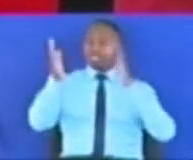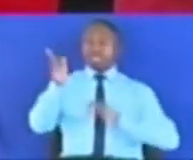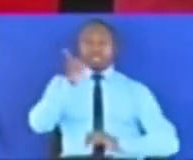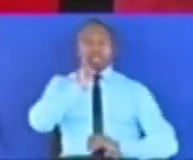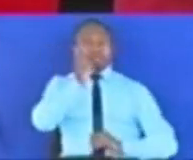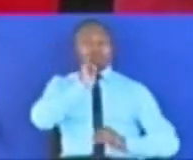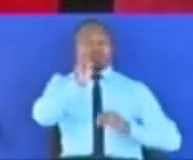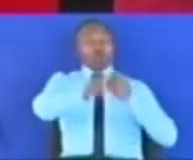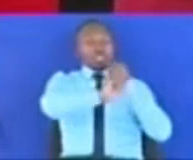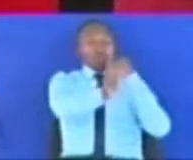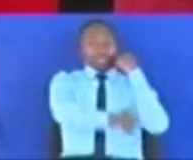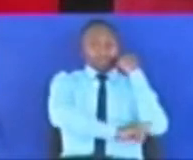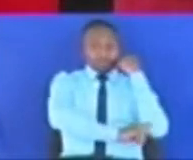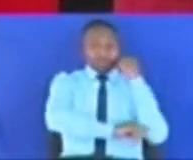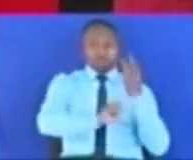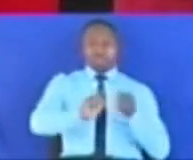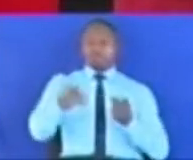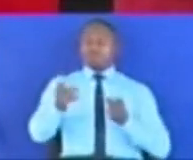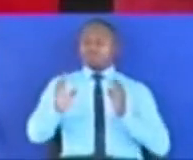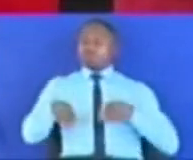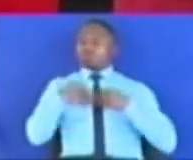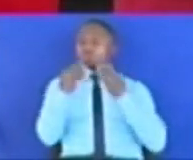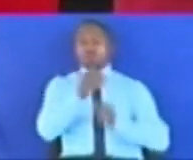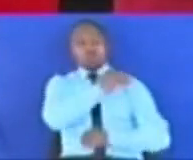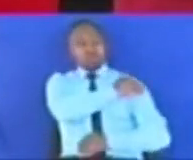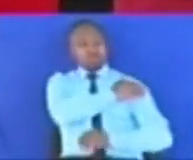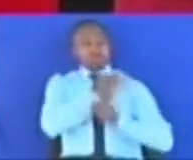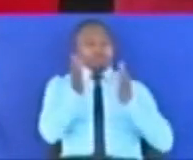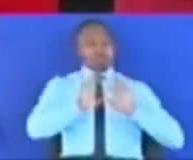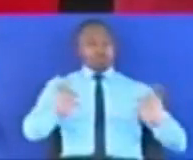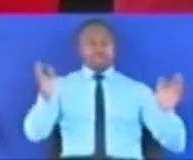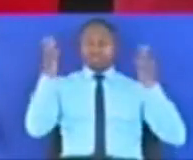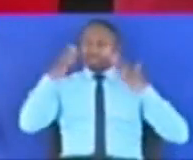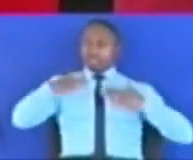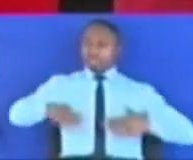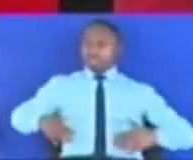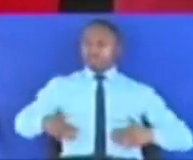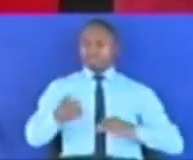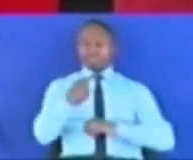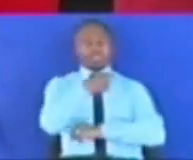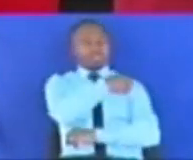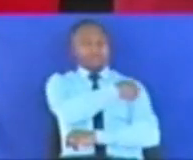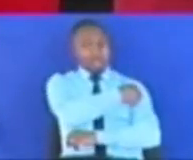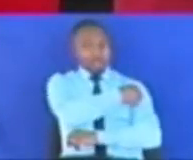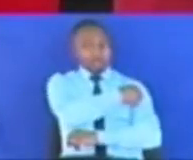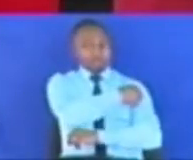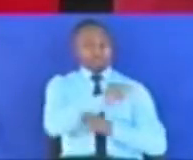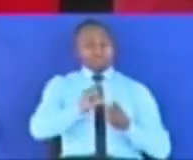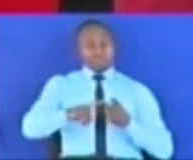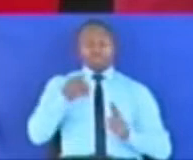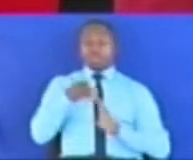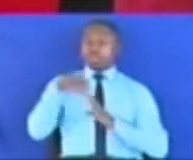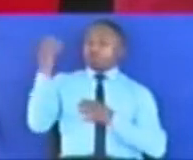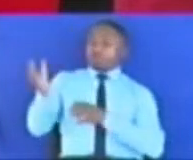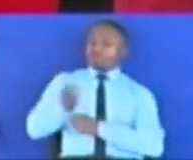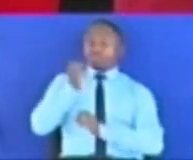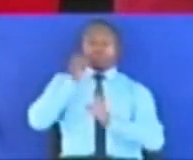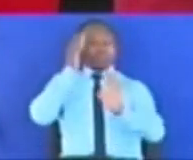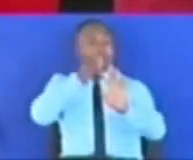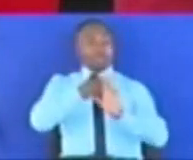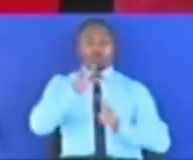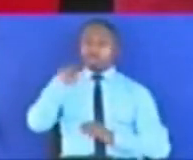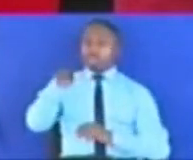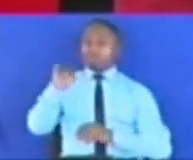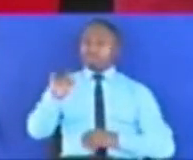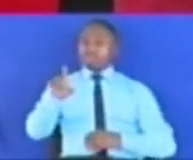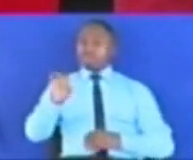wajawazito sambamba na kutoa huduma bora za afya na tiba. Ili kufikia malengo ya millennium,